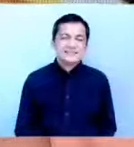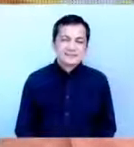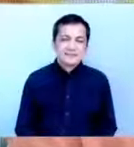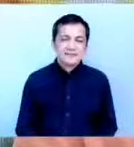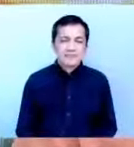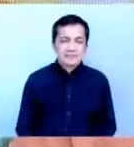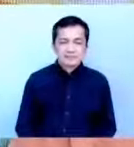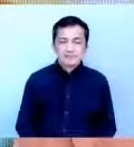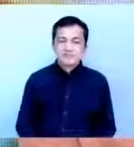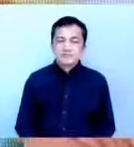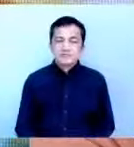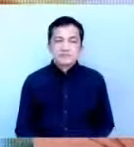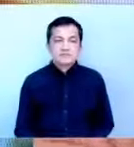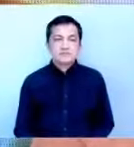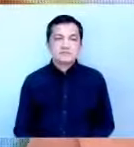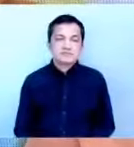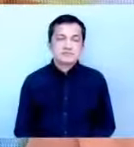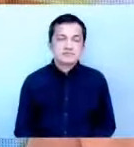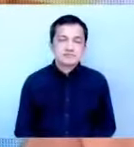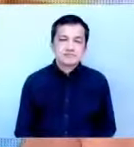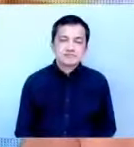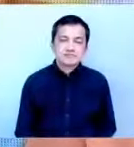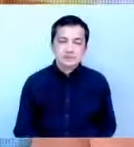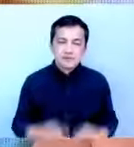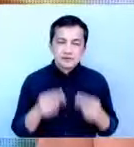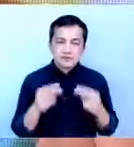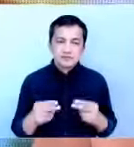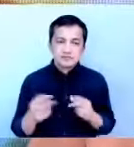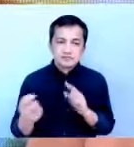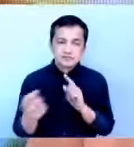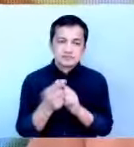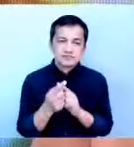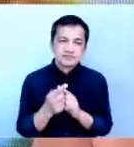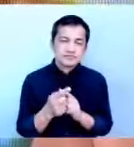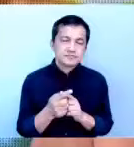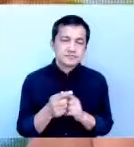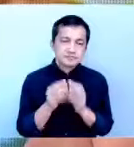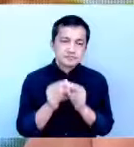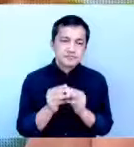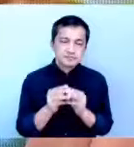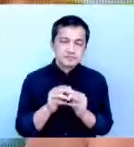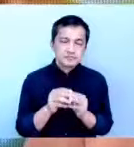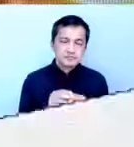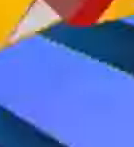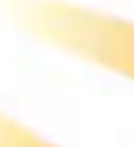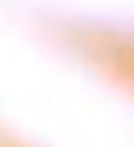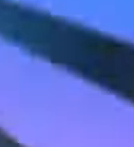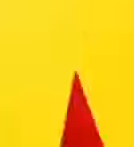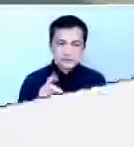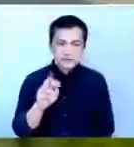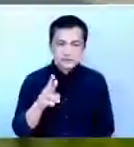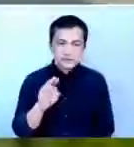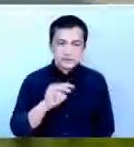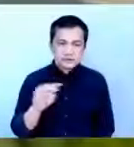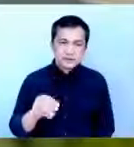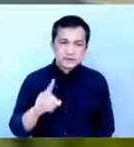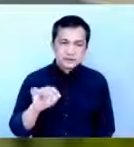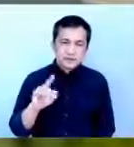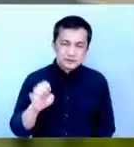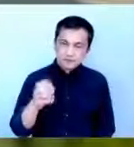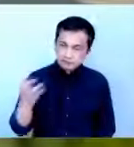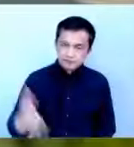Okay, makibalita muna tayo sa pagsalubong ng ating mga kapatid na Muslim sa Edel Peter sa Maynila. Nandoon si Dave Abuel.